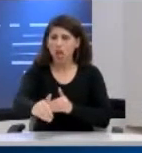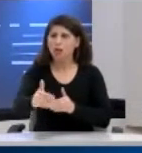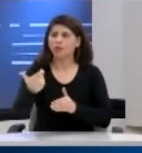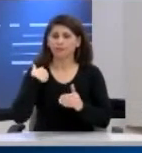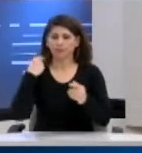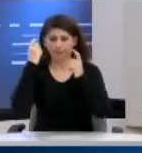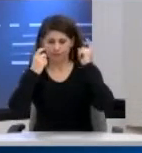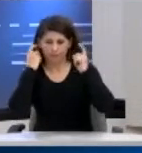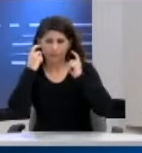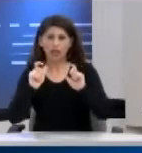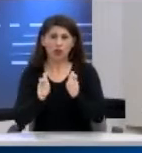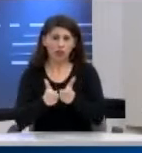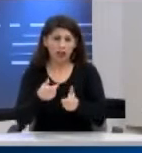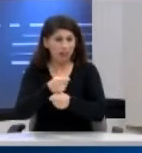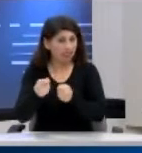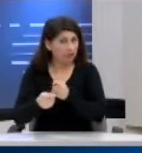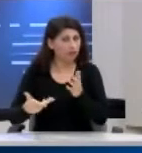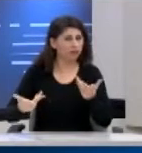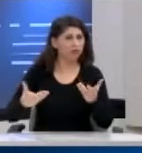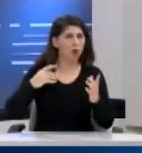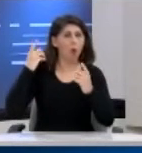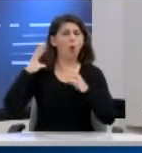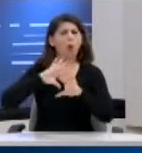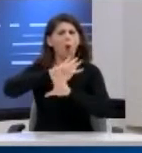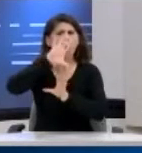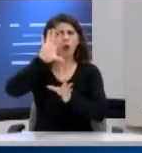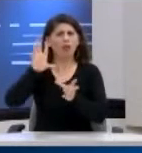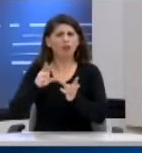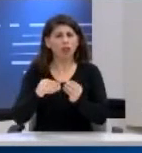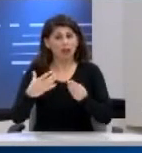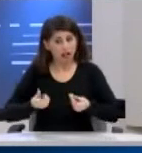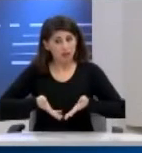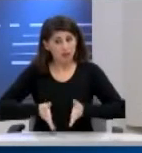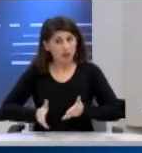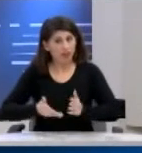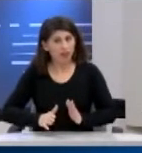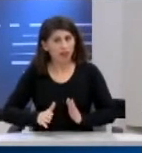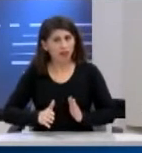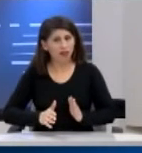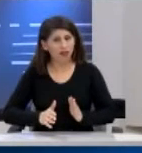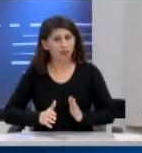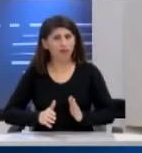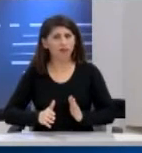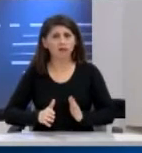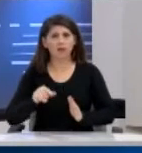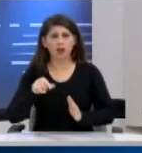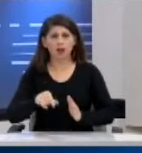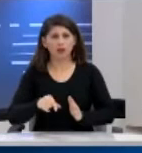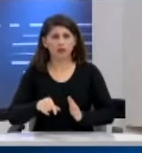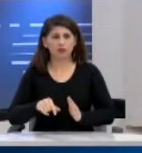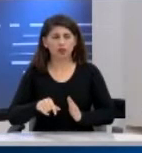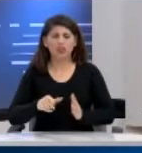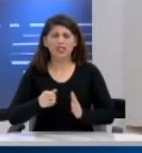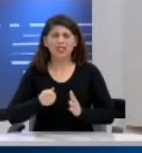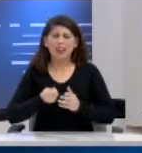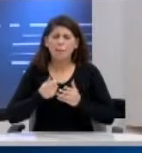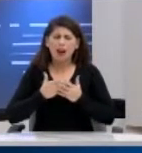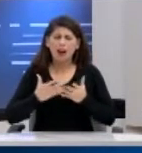οι σκέψεις για την οικογένεια, για την απόκτηση παιδιών, για άλλο ένα και μεγαλύτερο